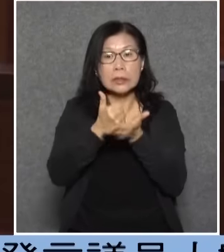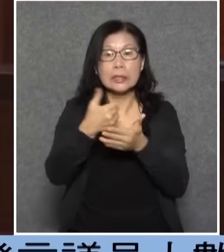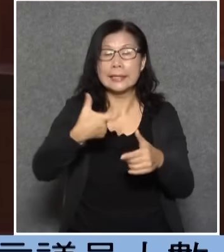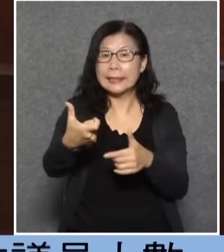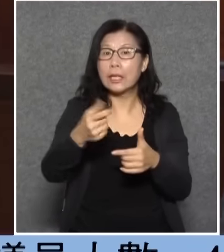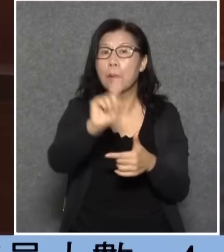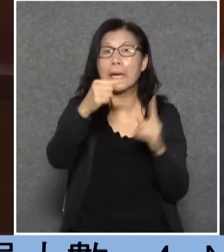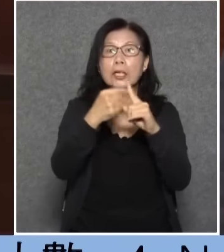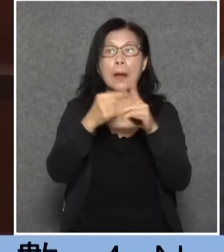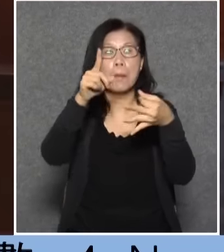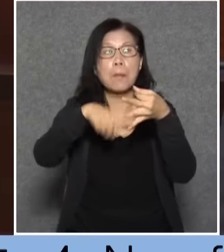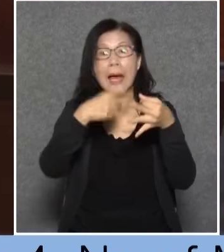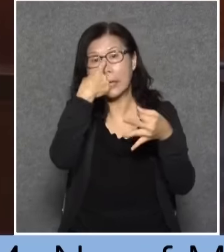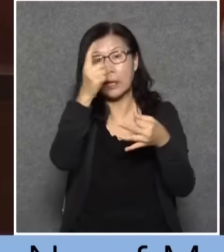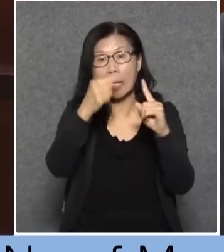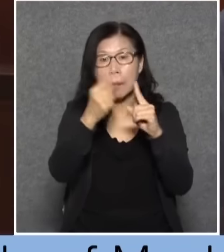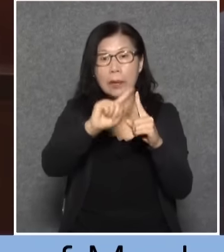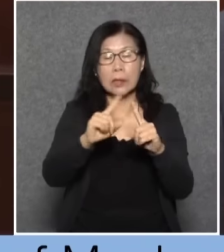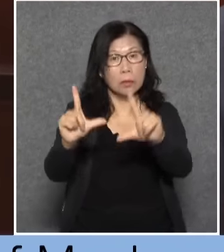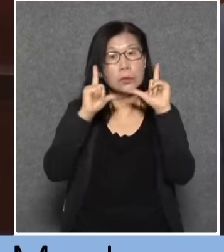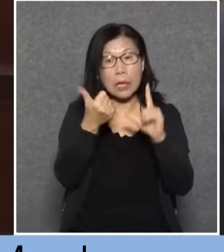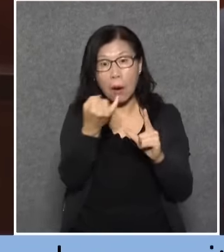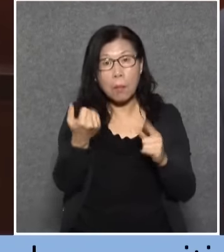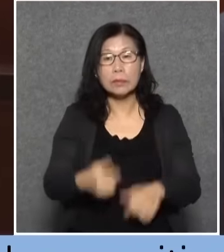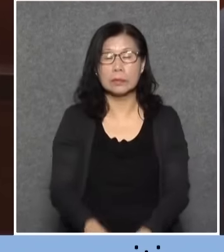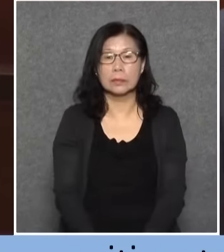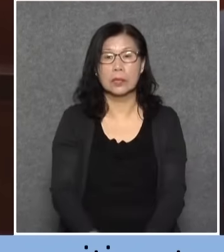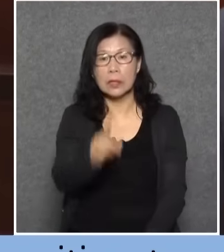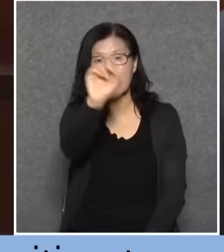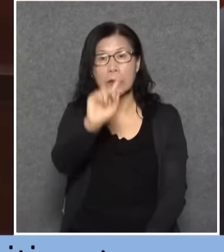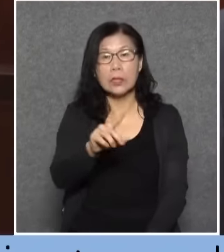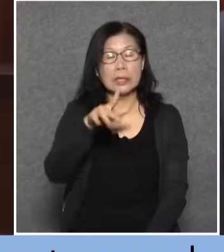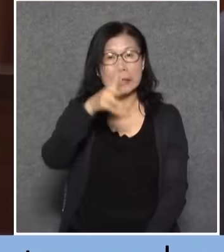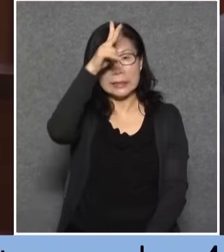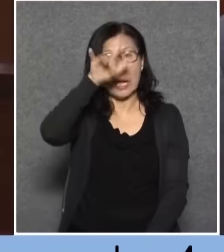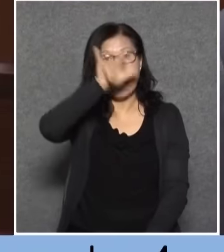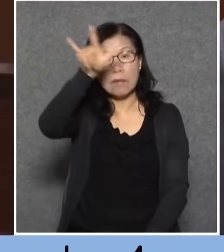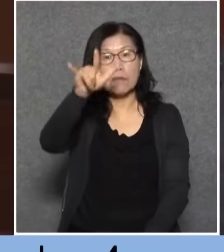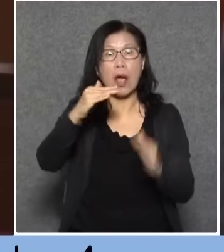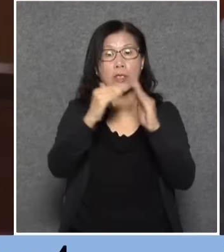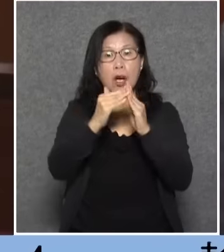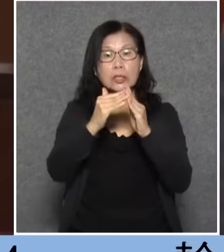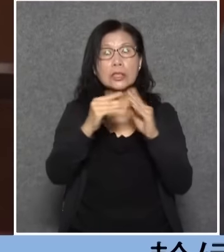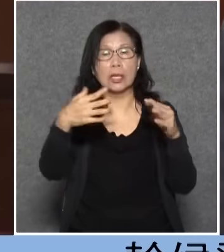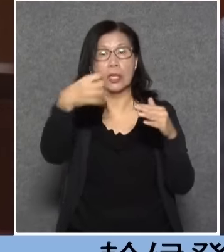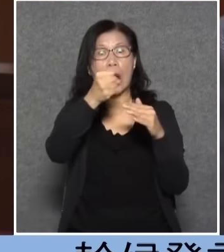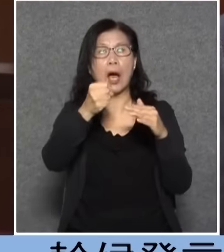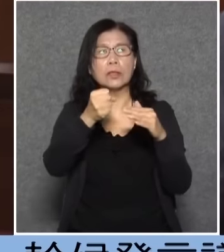邊度人？主席，你給他答吧。還有，為什麼民航處換忽職守的人你不追究